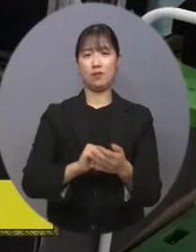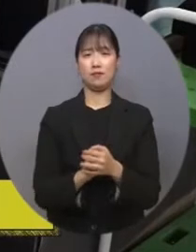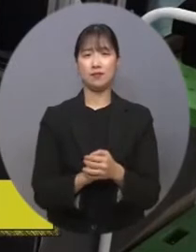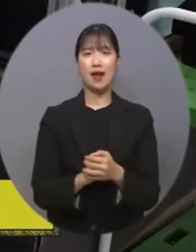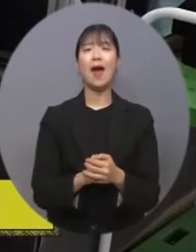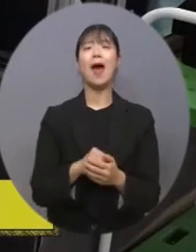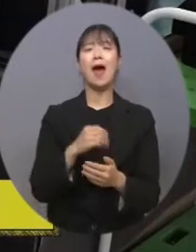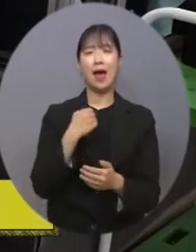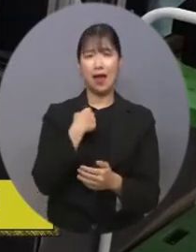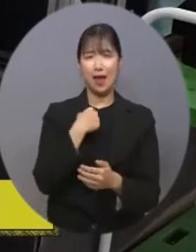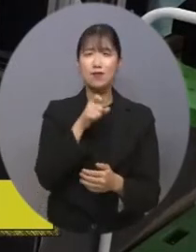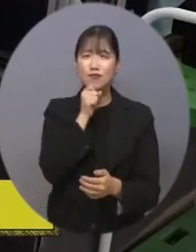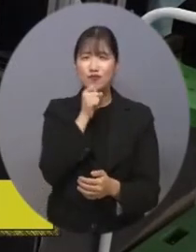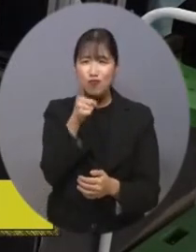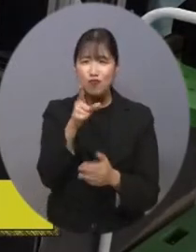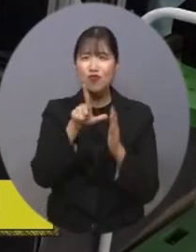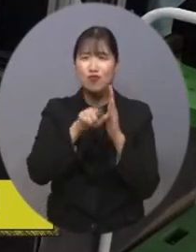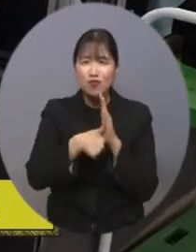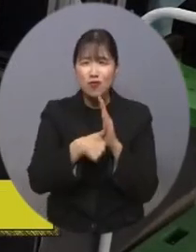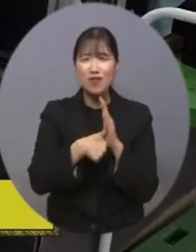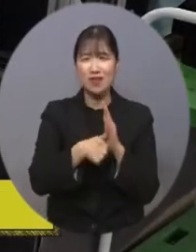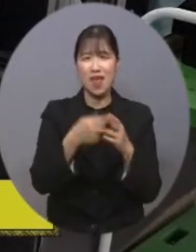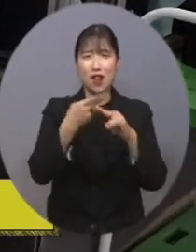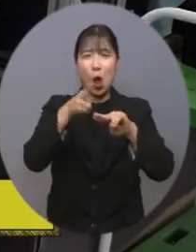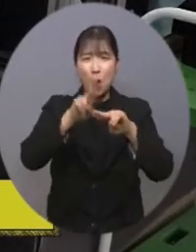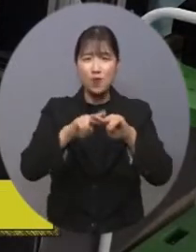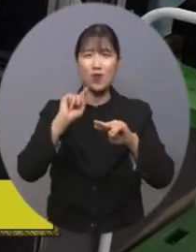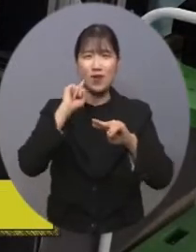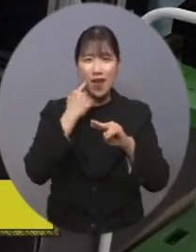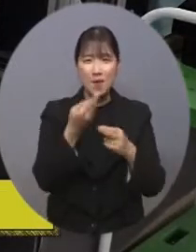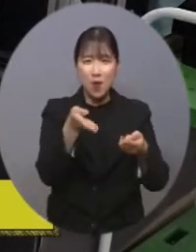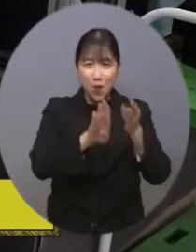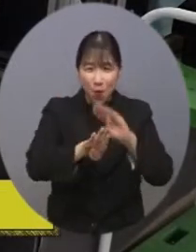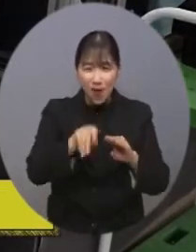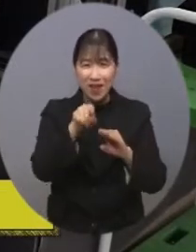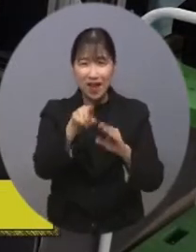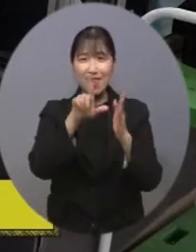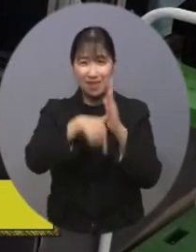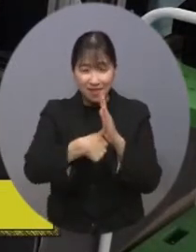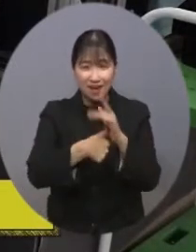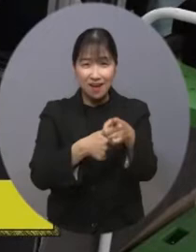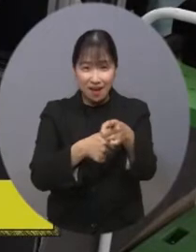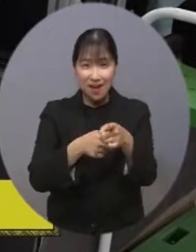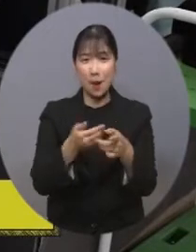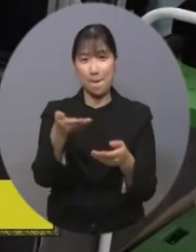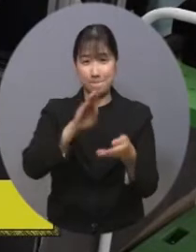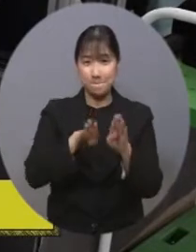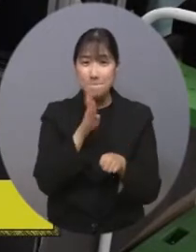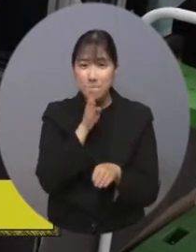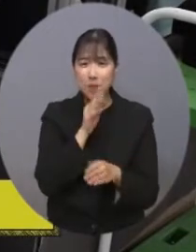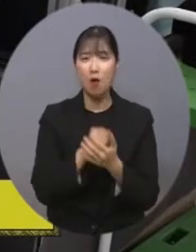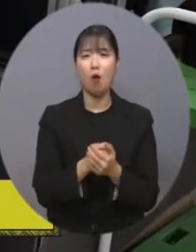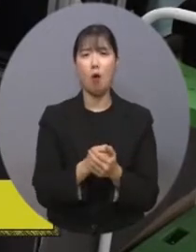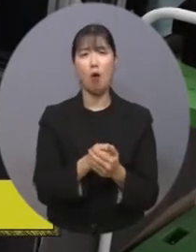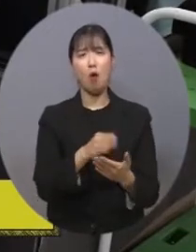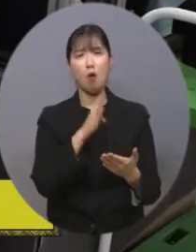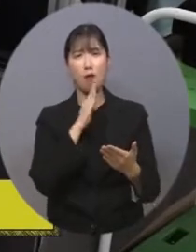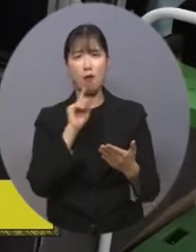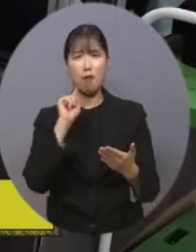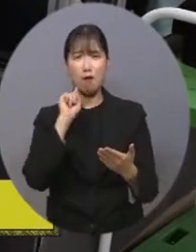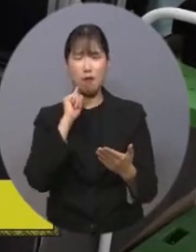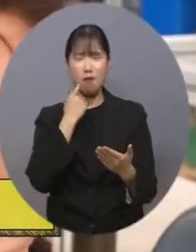뭐 주문할 때 선물 포장하기 옵션 이런 거 있을 네. 때 아, 그래서 이렇게 지금 봤는데 정말